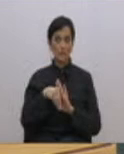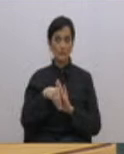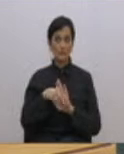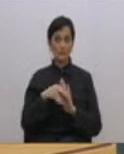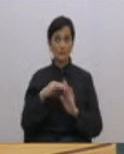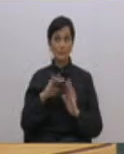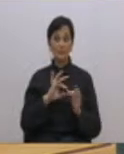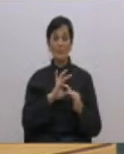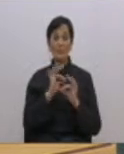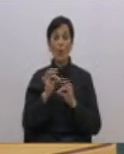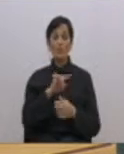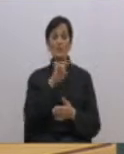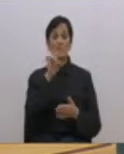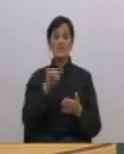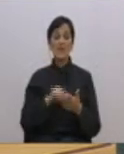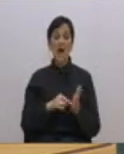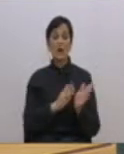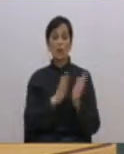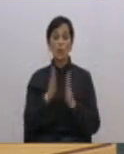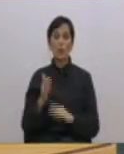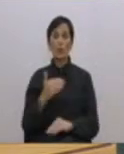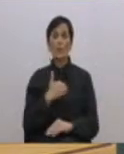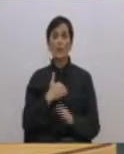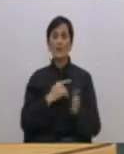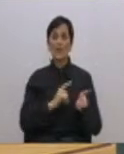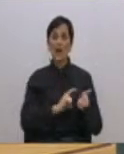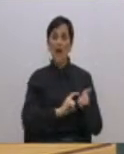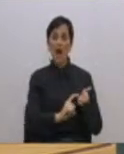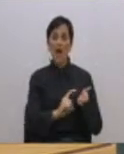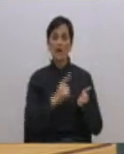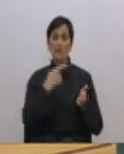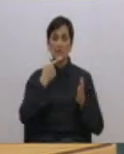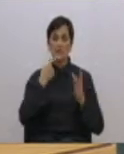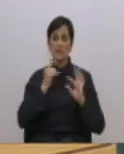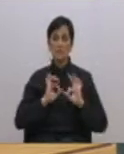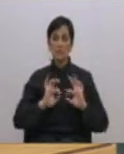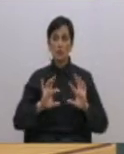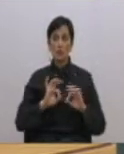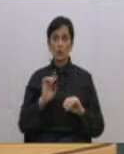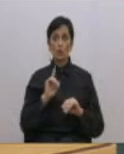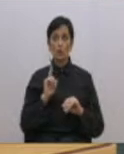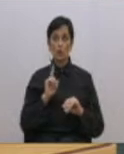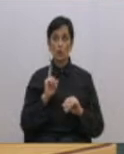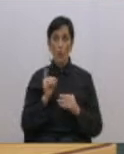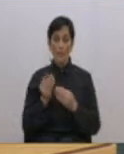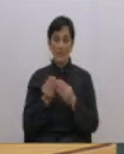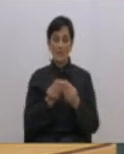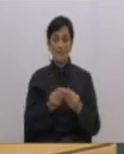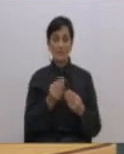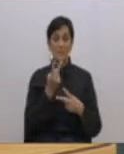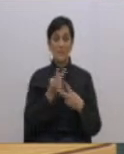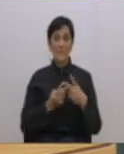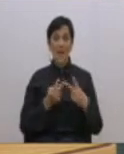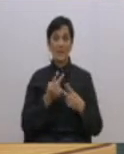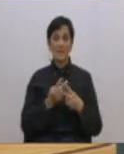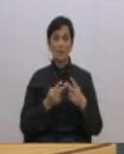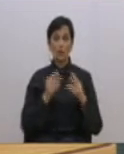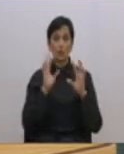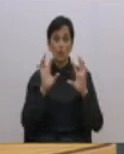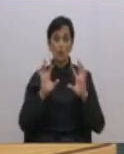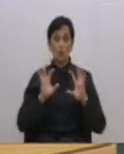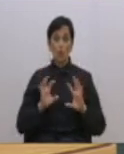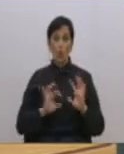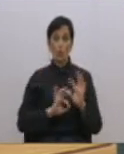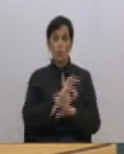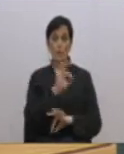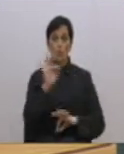Sadam konkretul sakitrebze gadaol minda hazgasmit avunishno. Rom წარმოდგენილი პენიტენციური კოდექსის